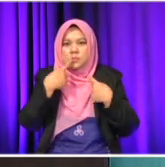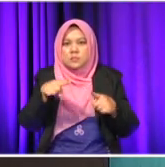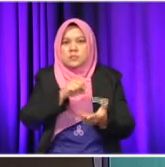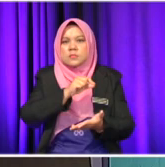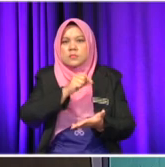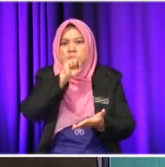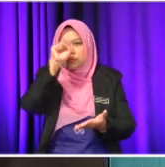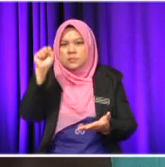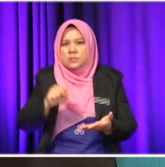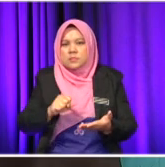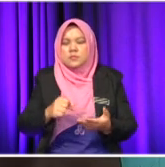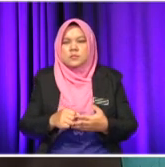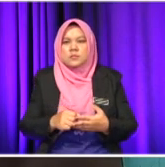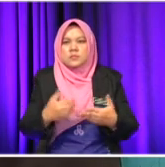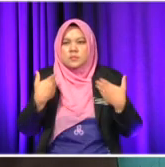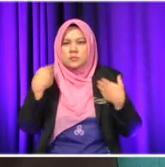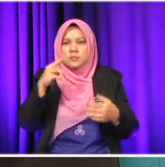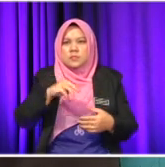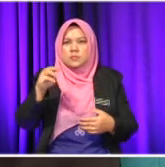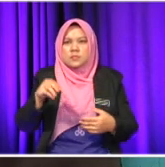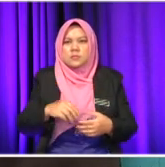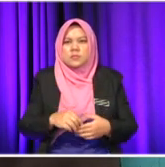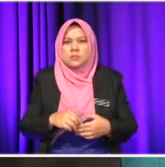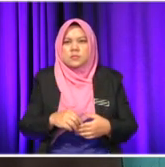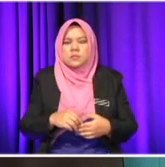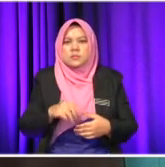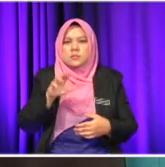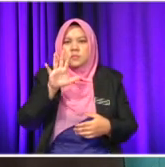aduh aduh murid yang letaknya